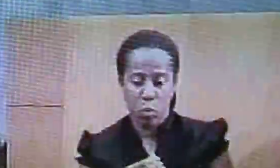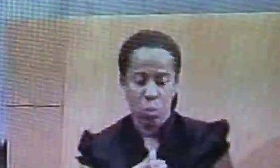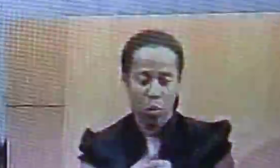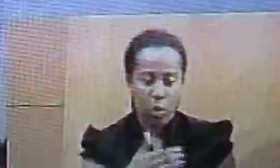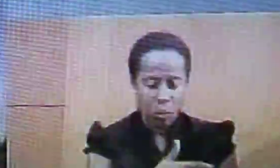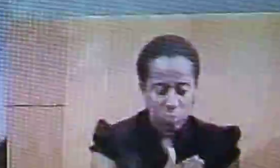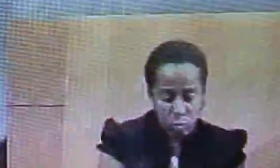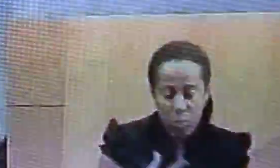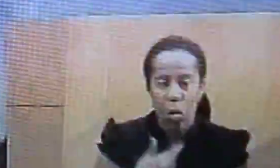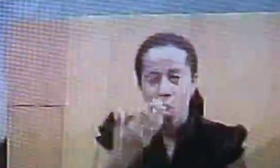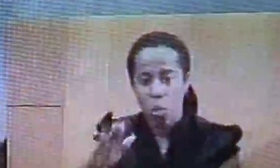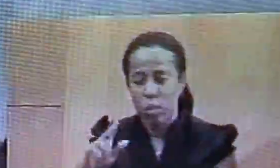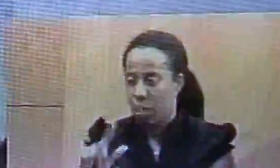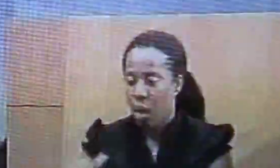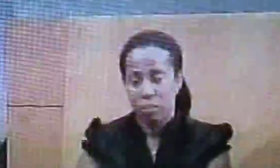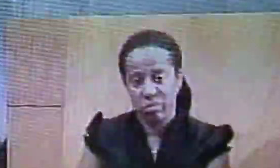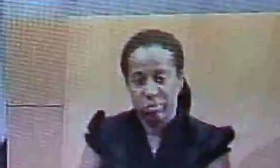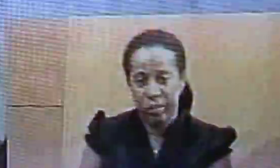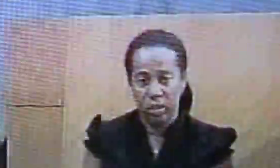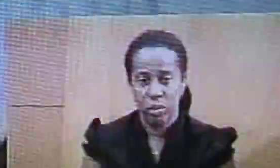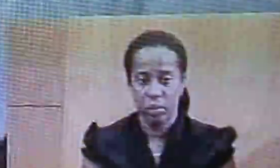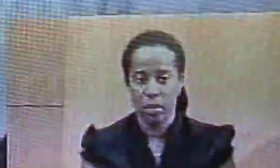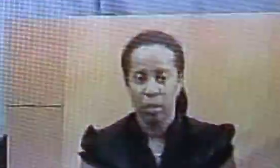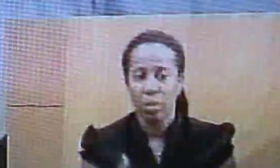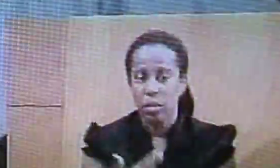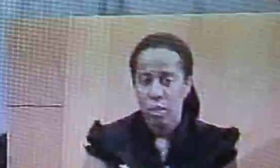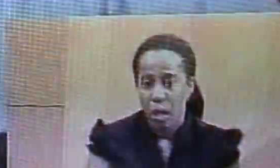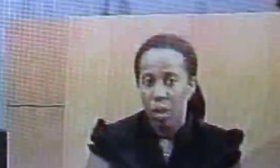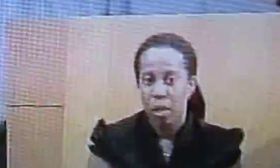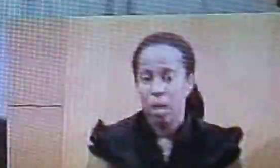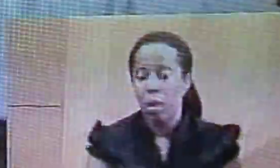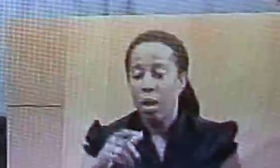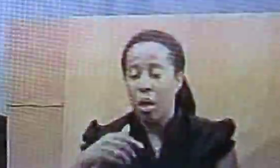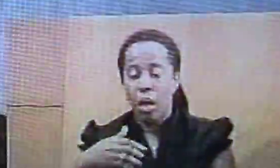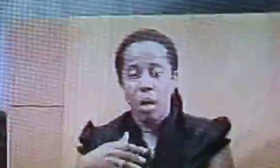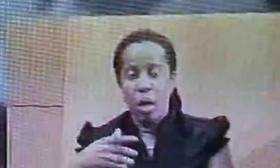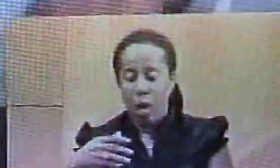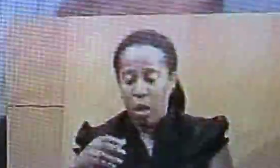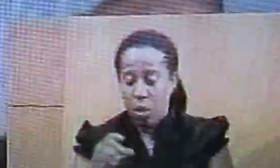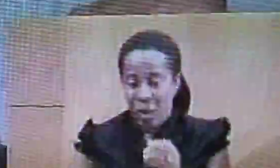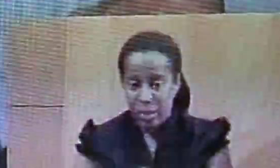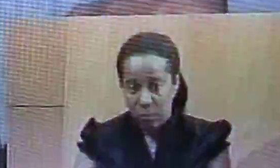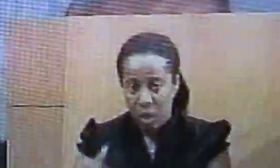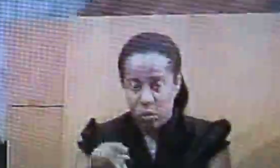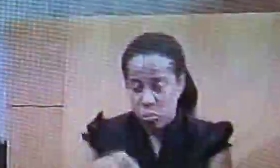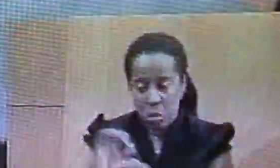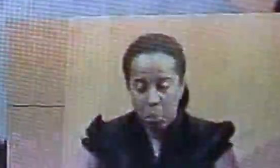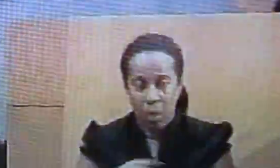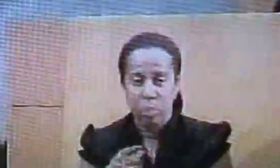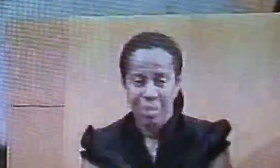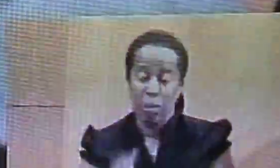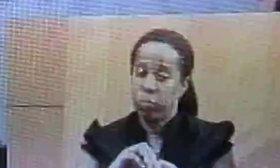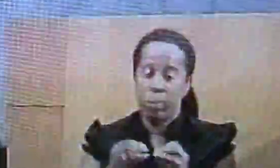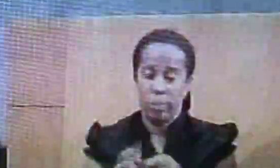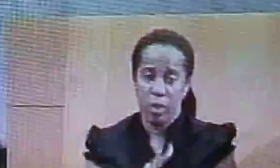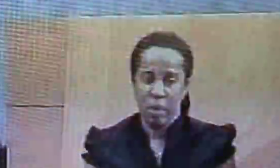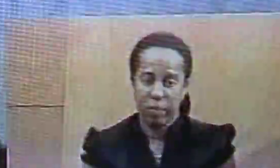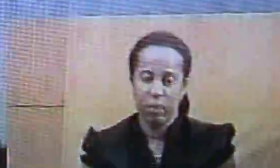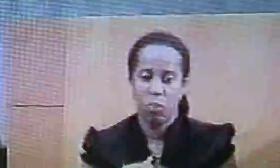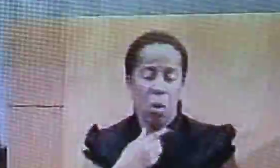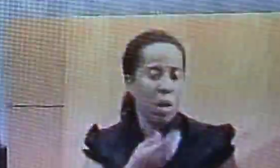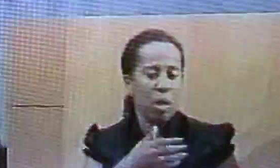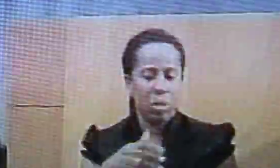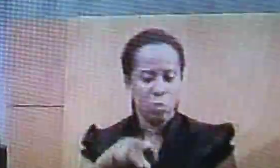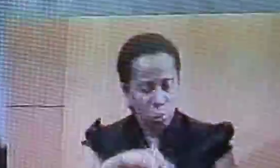et puis malheureusement, il y en a qui n'obtiennent pas. Et qui n'obtiennent pas, c'est le drame. Moi, j'ai vécu ça. J'étais responsable de la formation